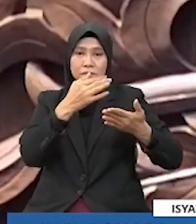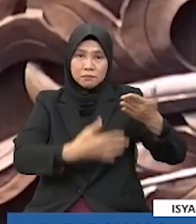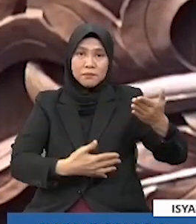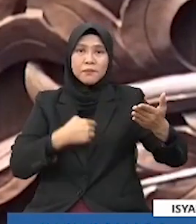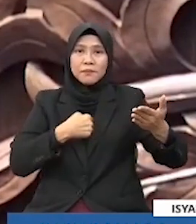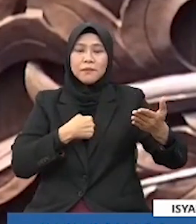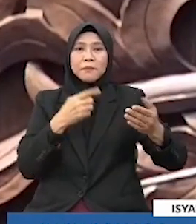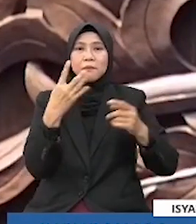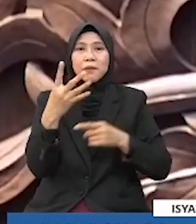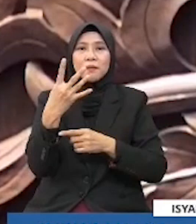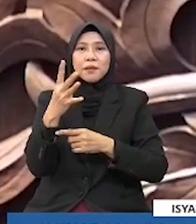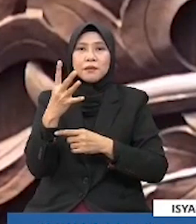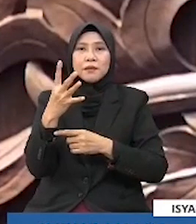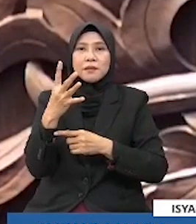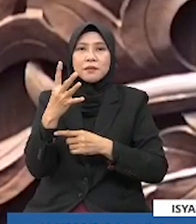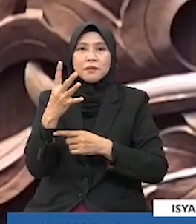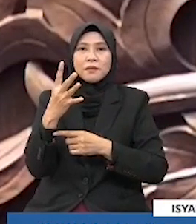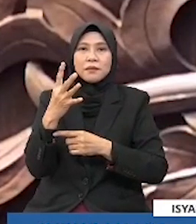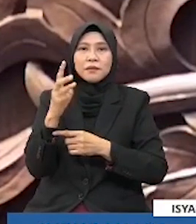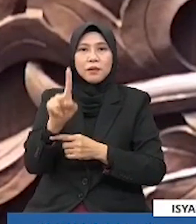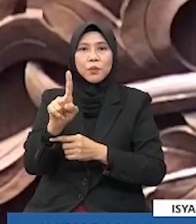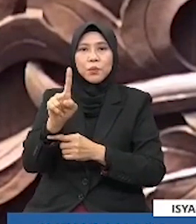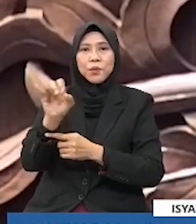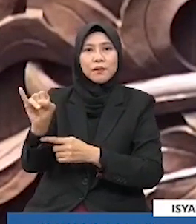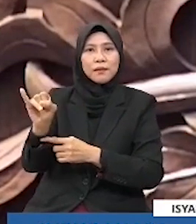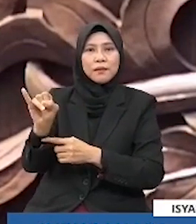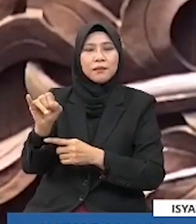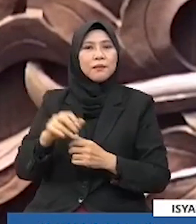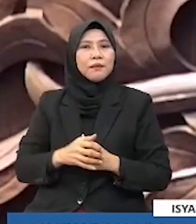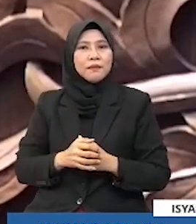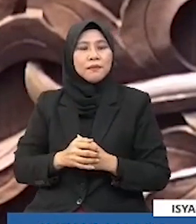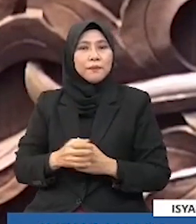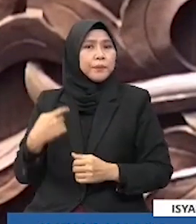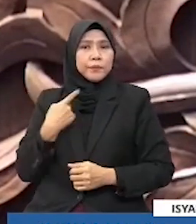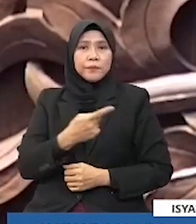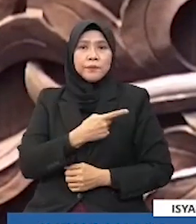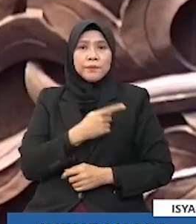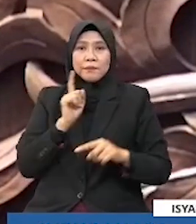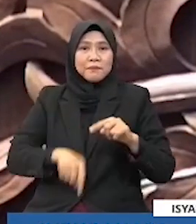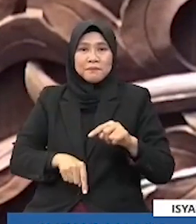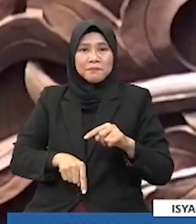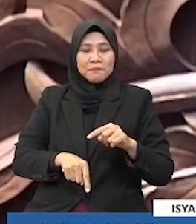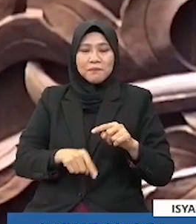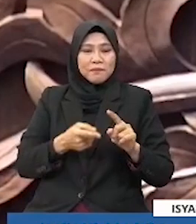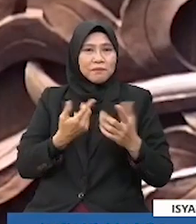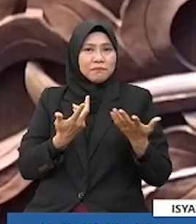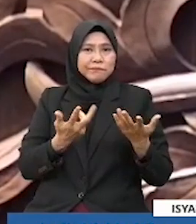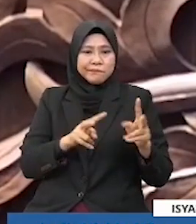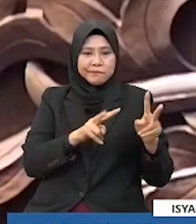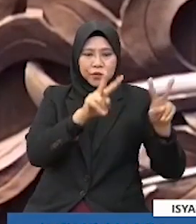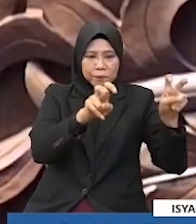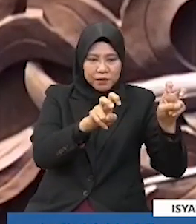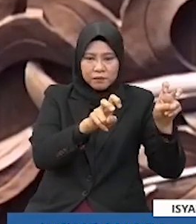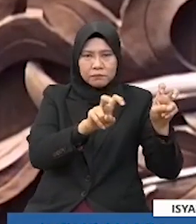akan membuat penerangan di bawah 14141 air selesai kita tak boleh melompat dari satu